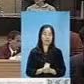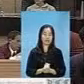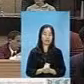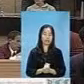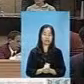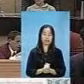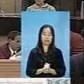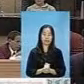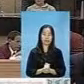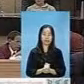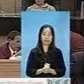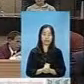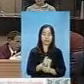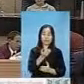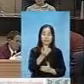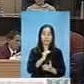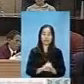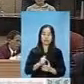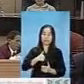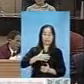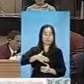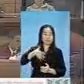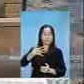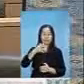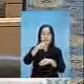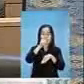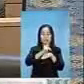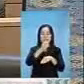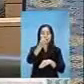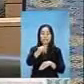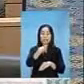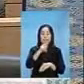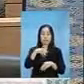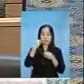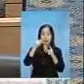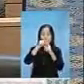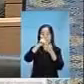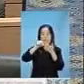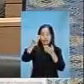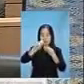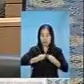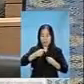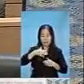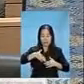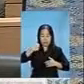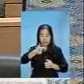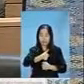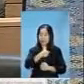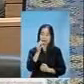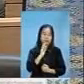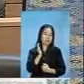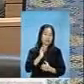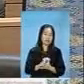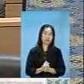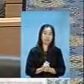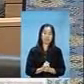ครับเชิญฮะ ผมไม่สบายใจที่ท่านบอกว่าให้ถอนเพื่อให้ผมสบายใจไม่ใช่ครับ งั้นผมถอนเ